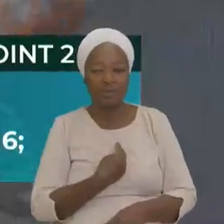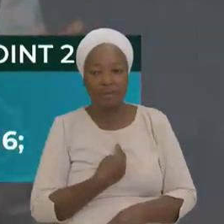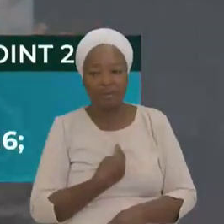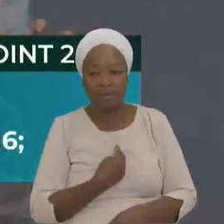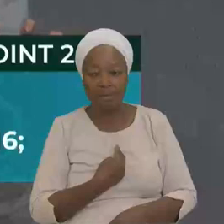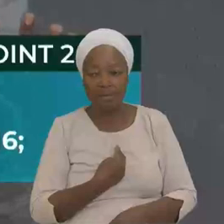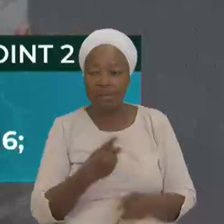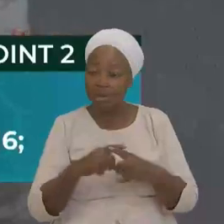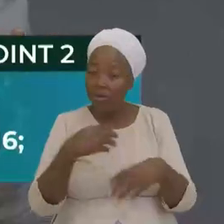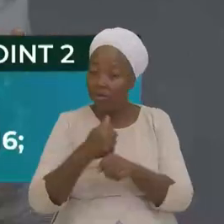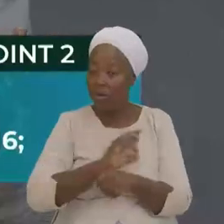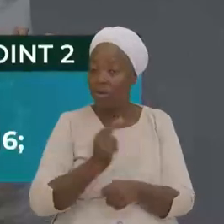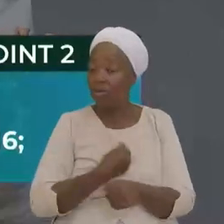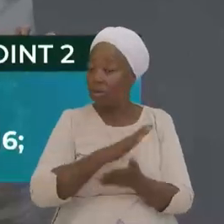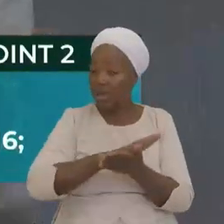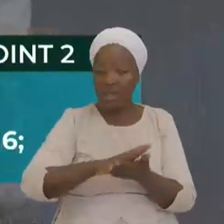d'impuretés de nos vies.